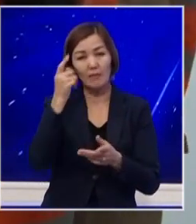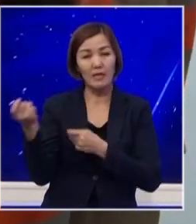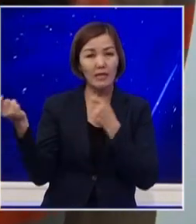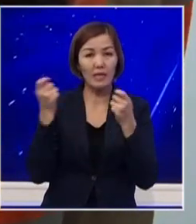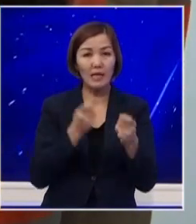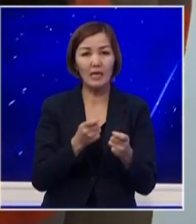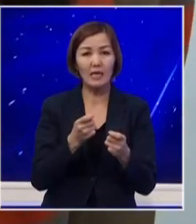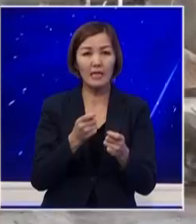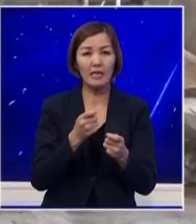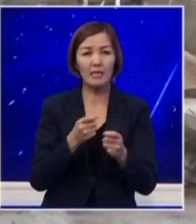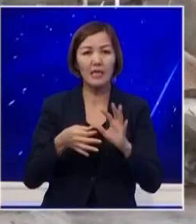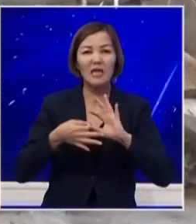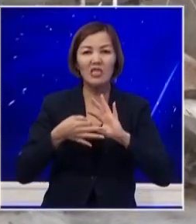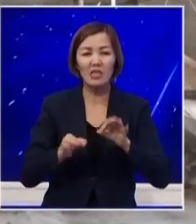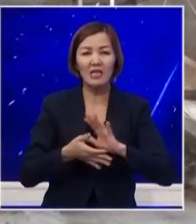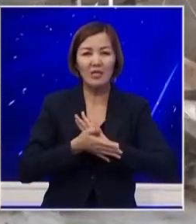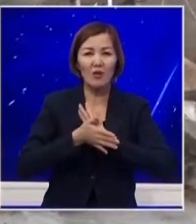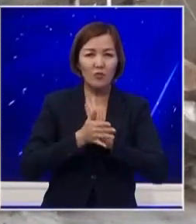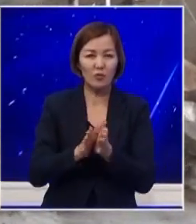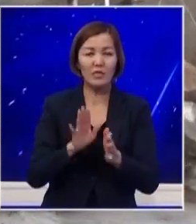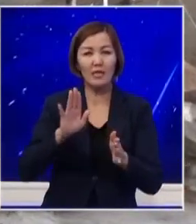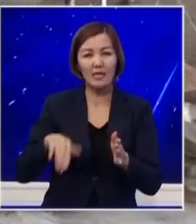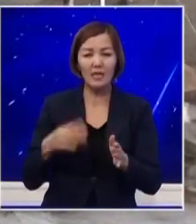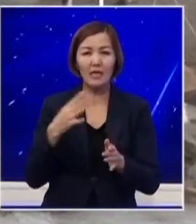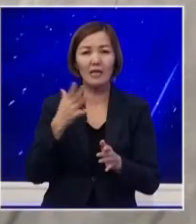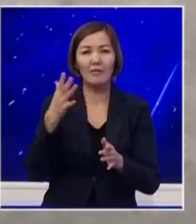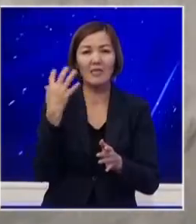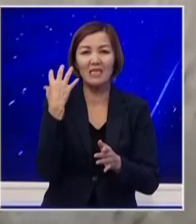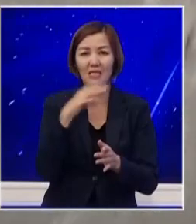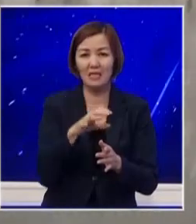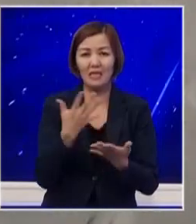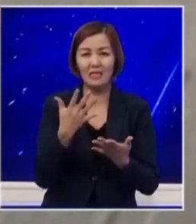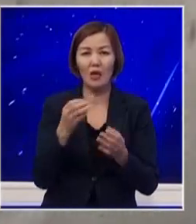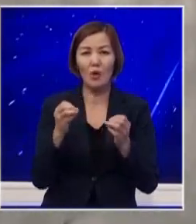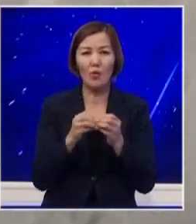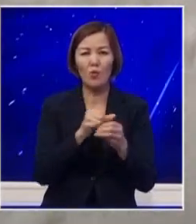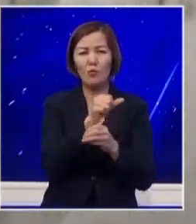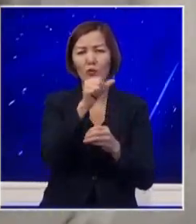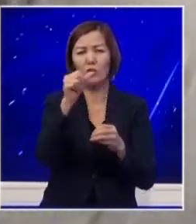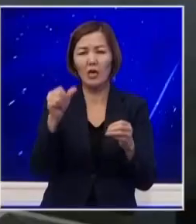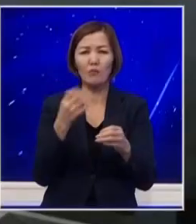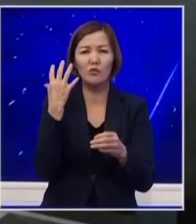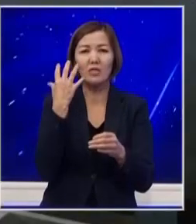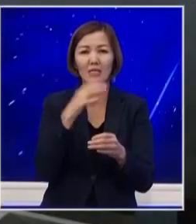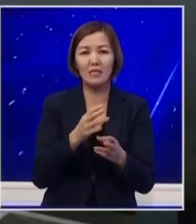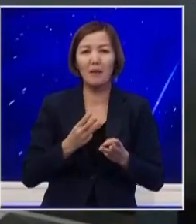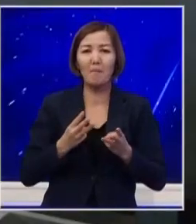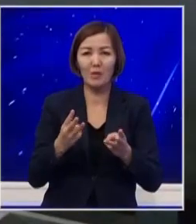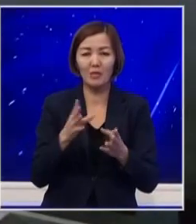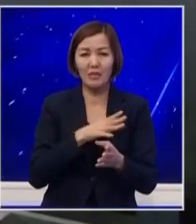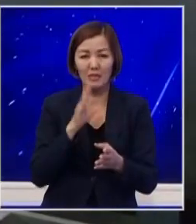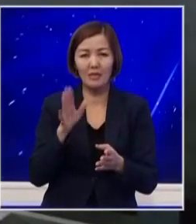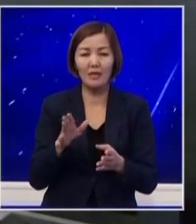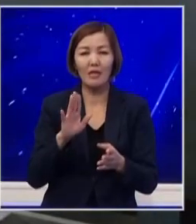әкелінген дерменде әбден ұнтақталады. Кейіннен 45 градус ыстықта 10 сағат бойы күйдіріліп, арнайы пеште